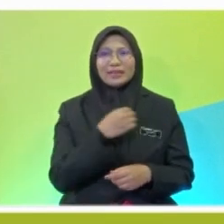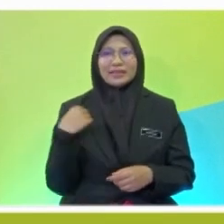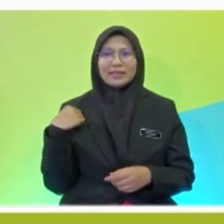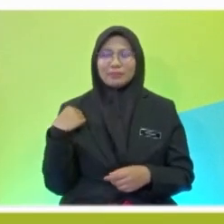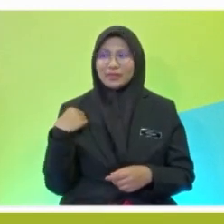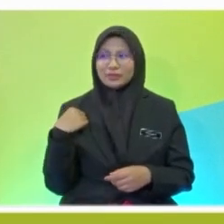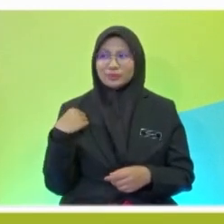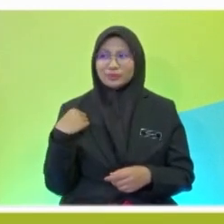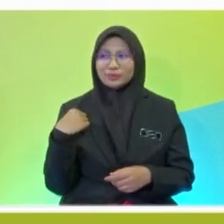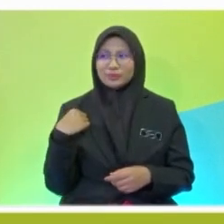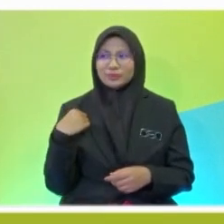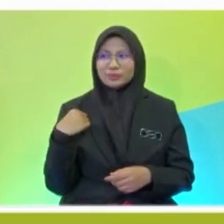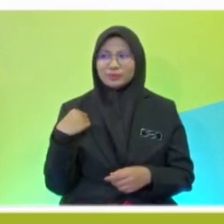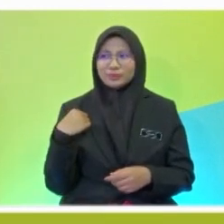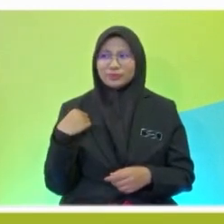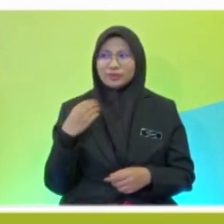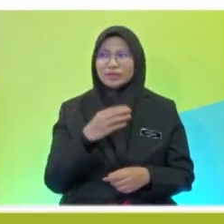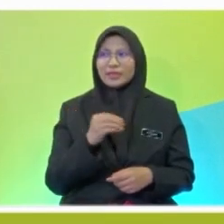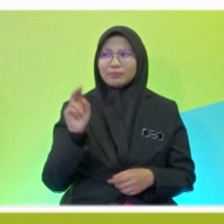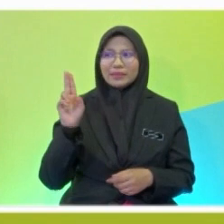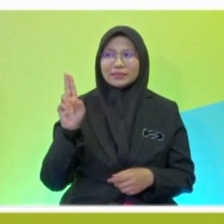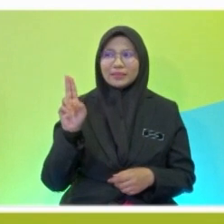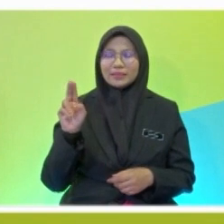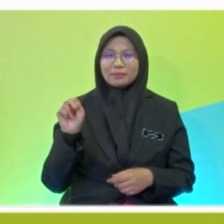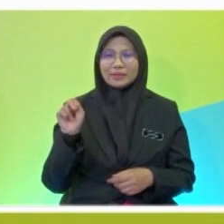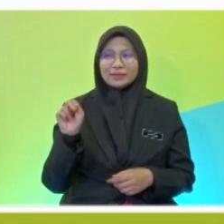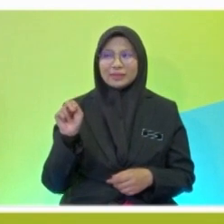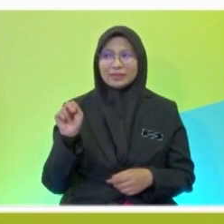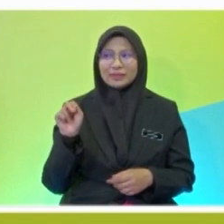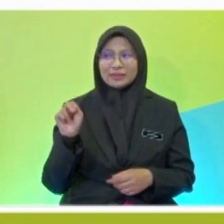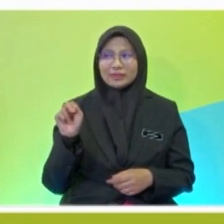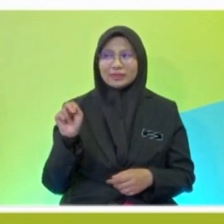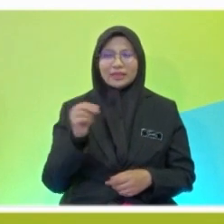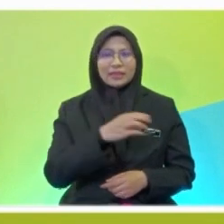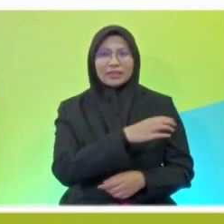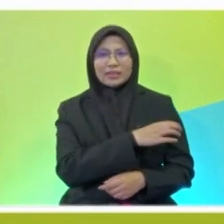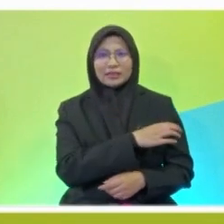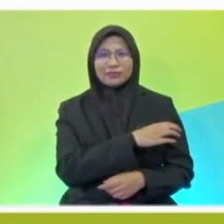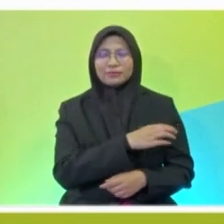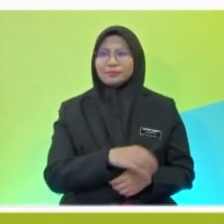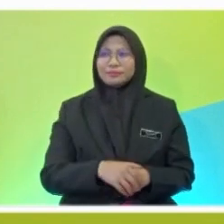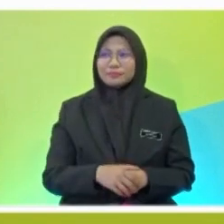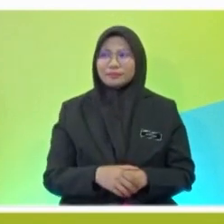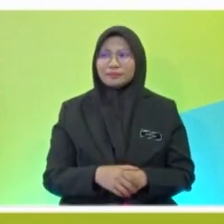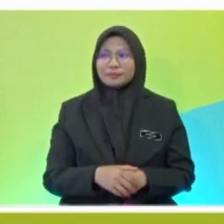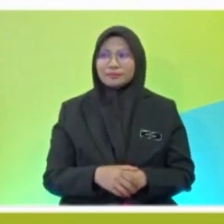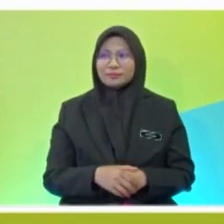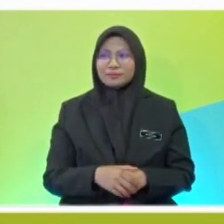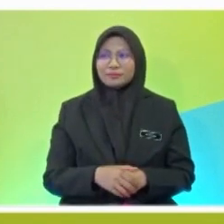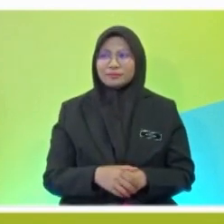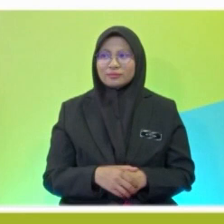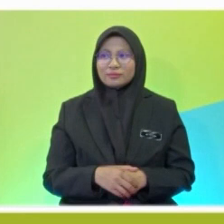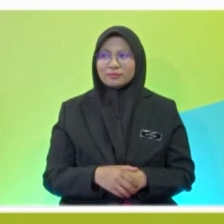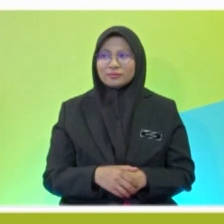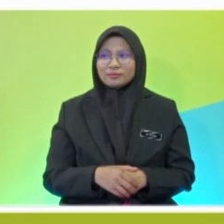melipat lengan baju baju ya oke seterusnya kita dokter beri jawaban